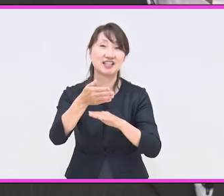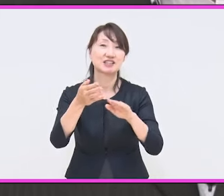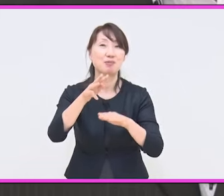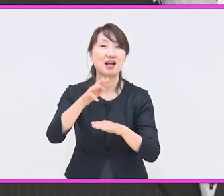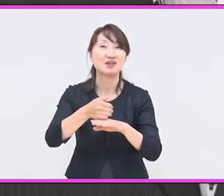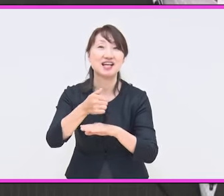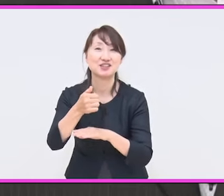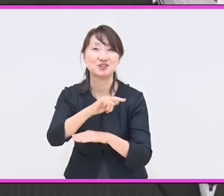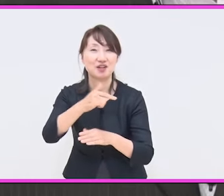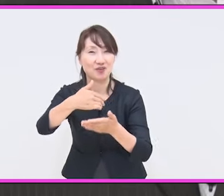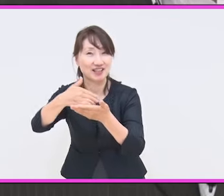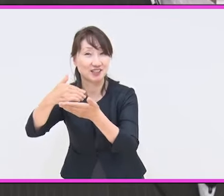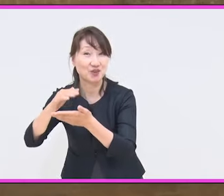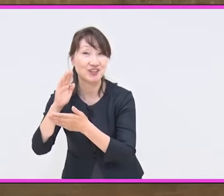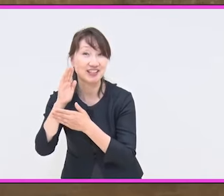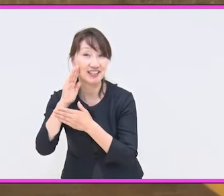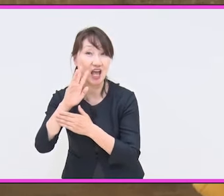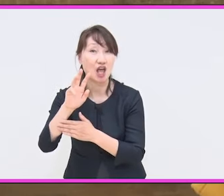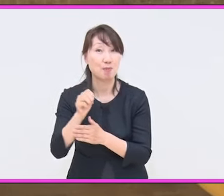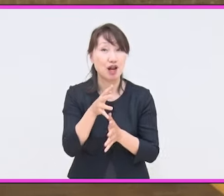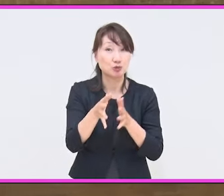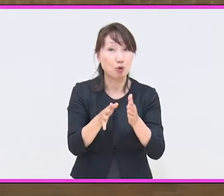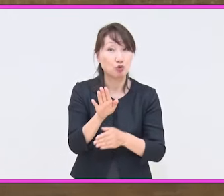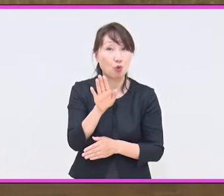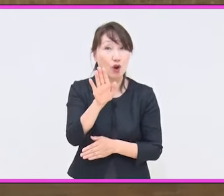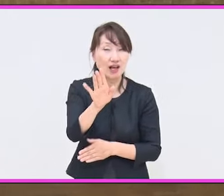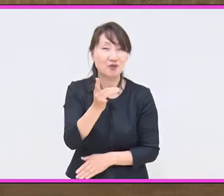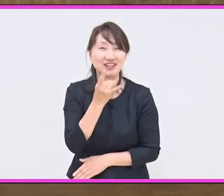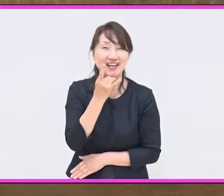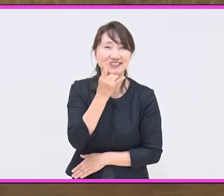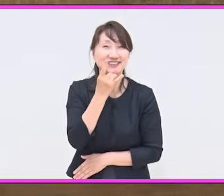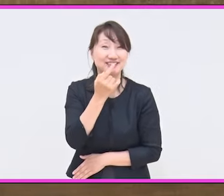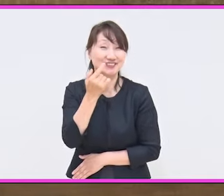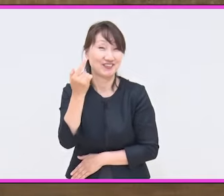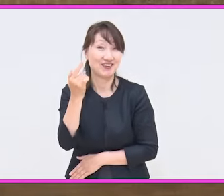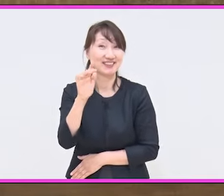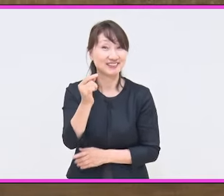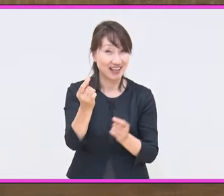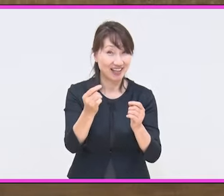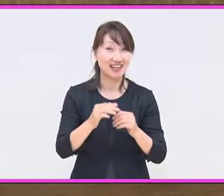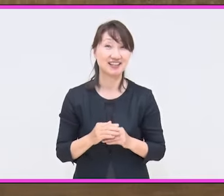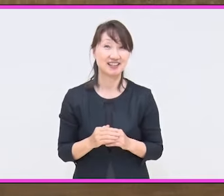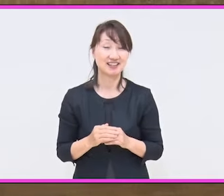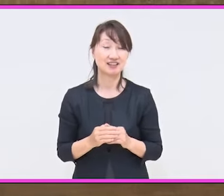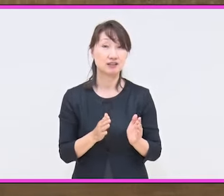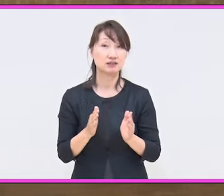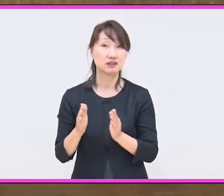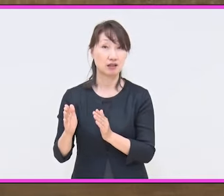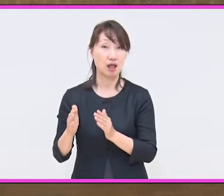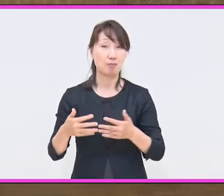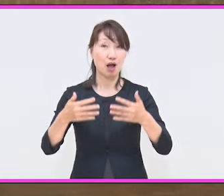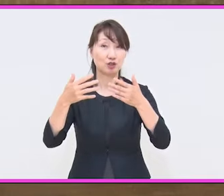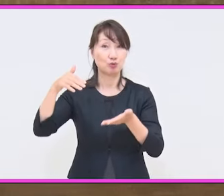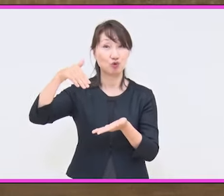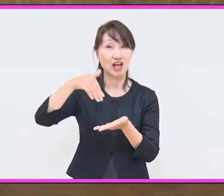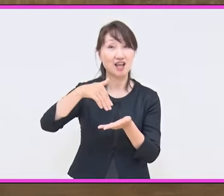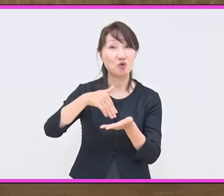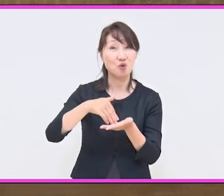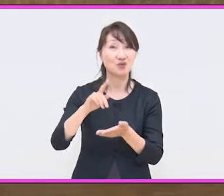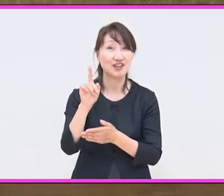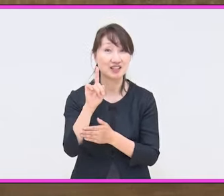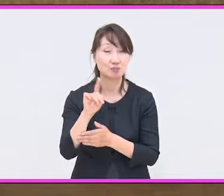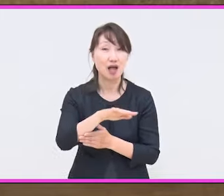ードを伺ってパラスポーツのこれからの期待感が高まりました。さて番組の最後に出演者の皆さん